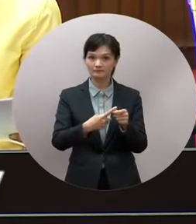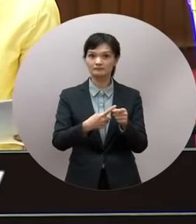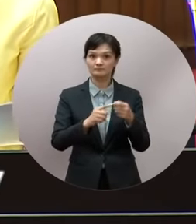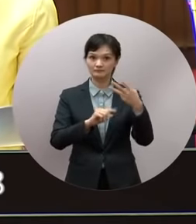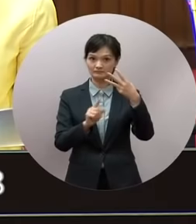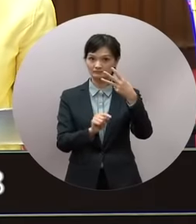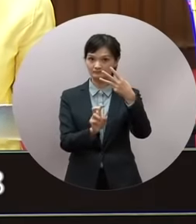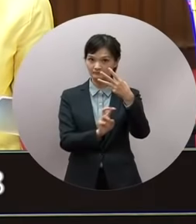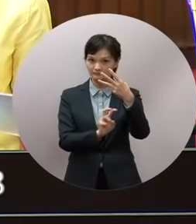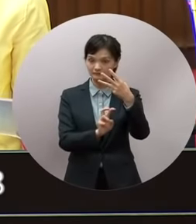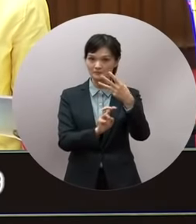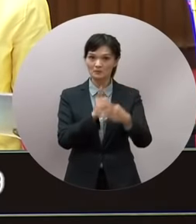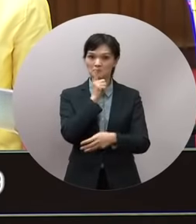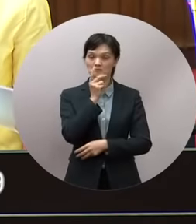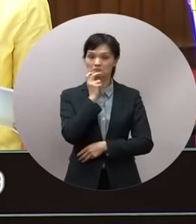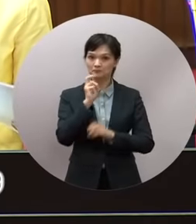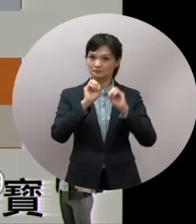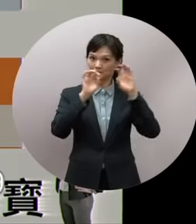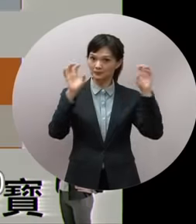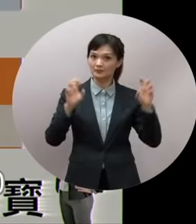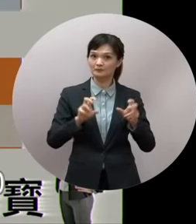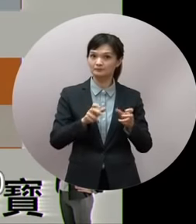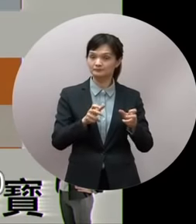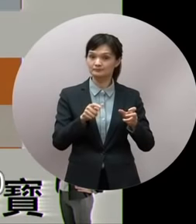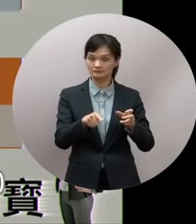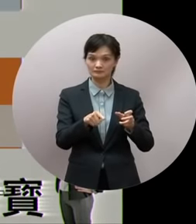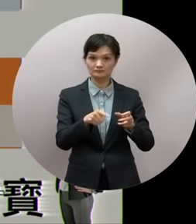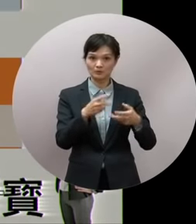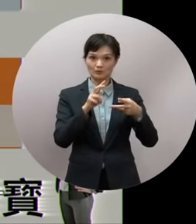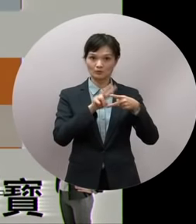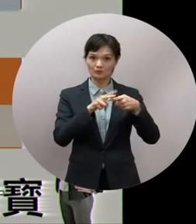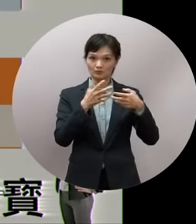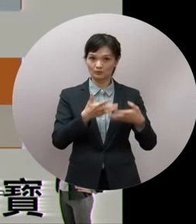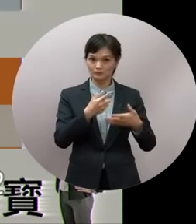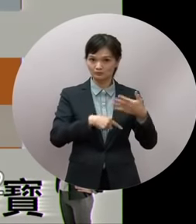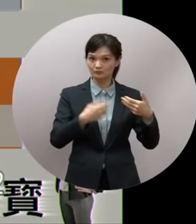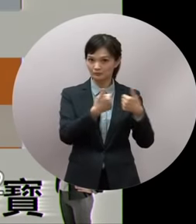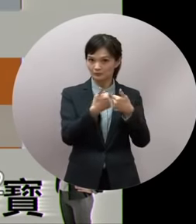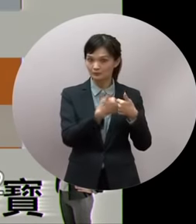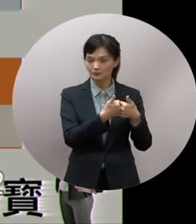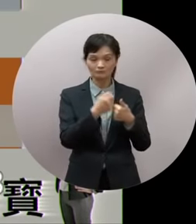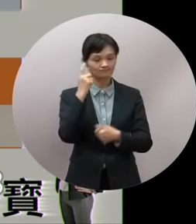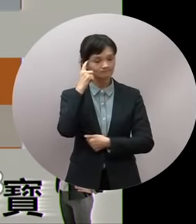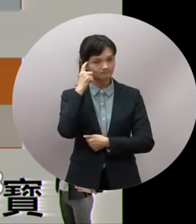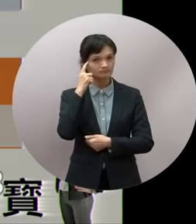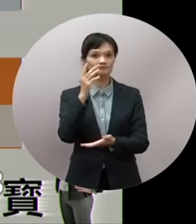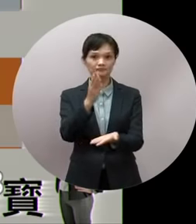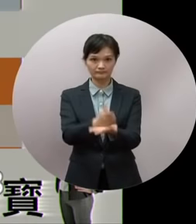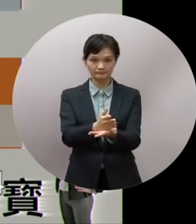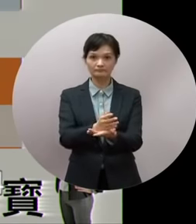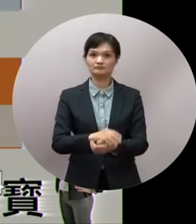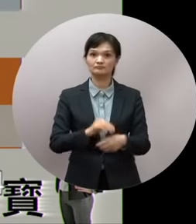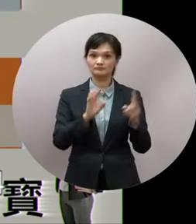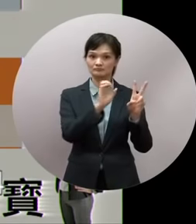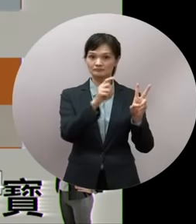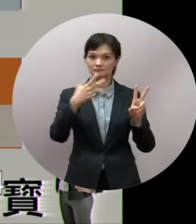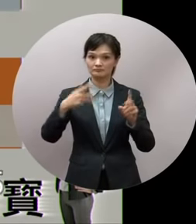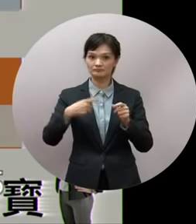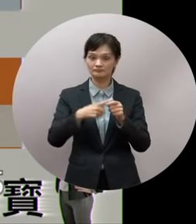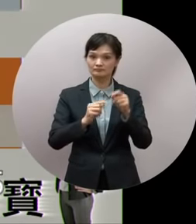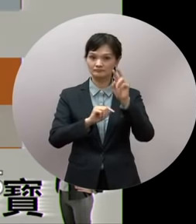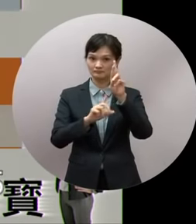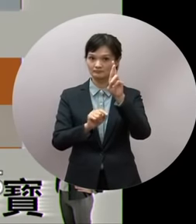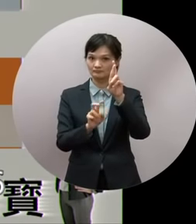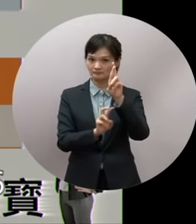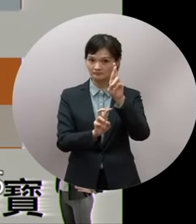广董事会有决议终止他的播音任务。2018年的12月20日，彰化县政府有